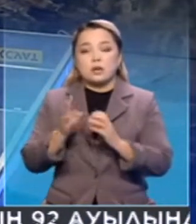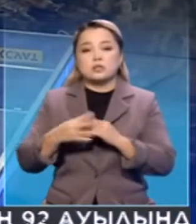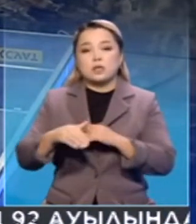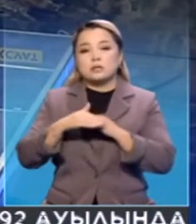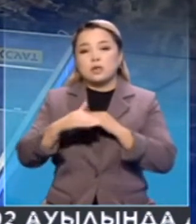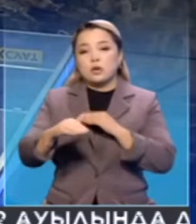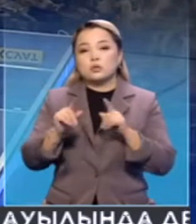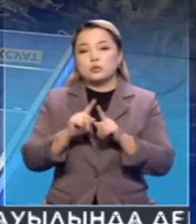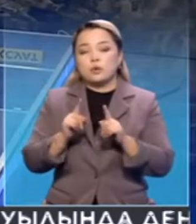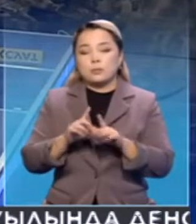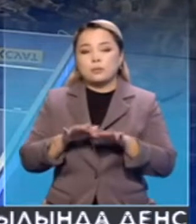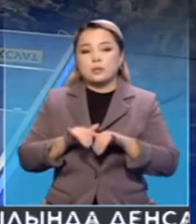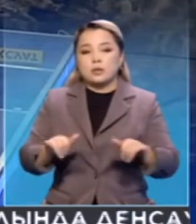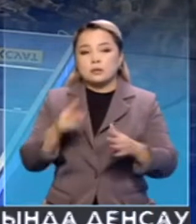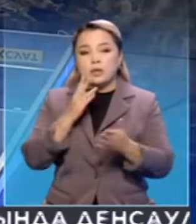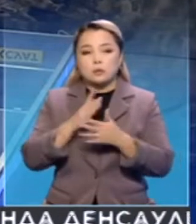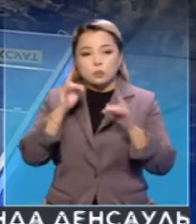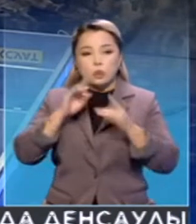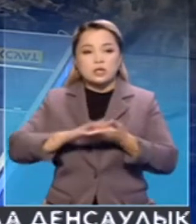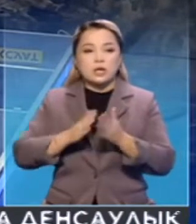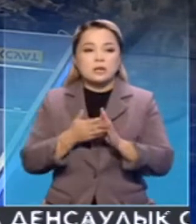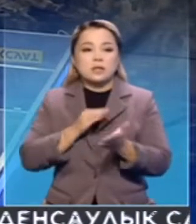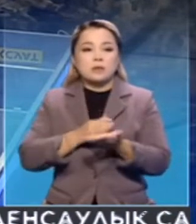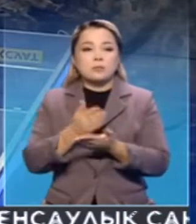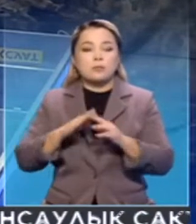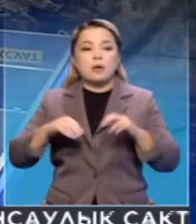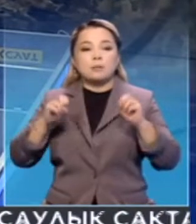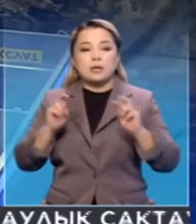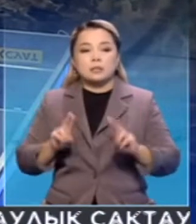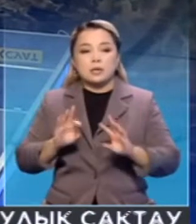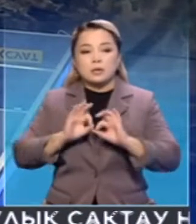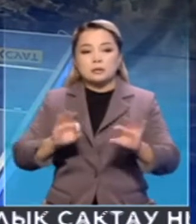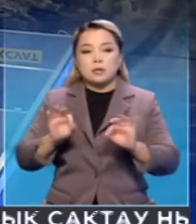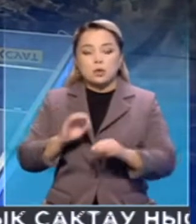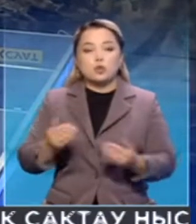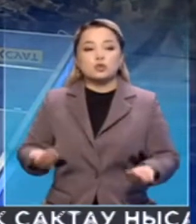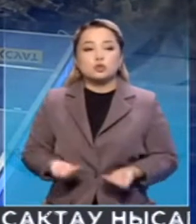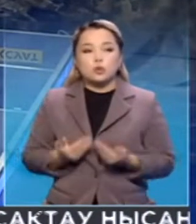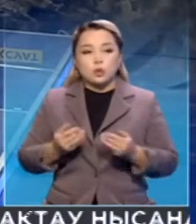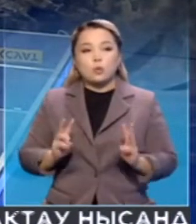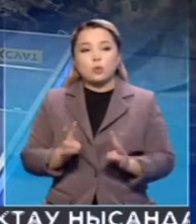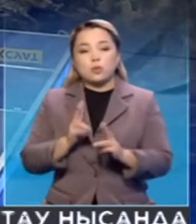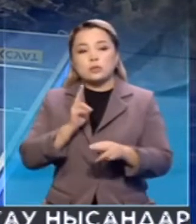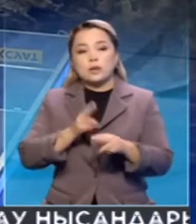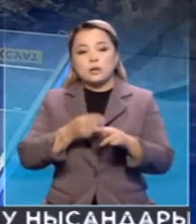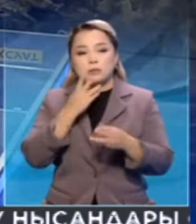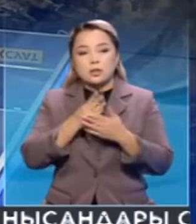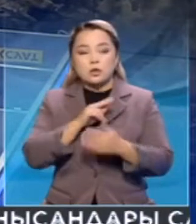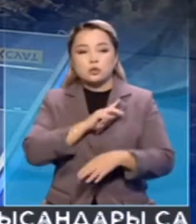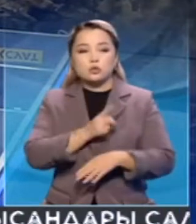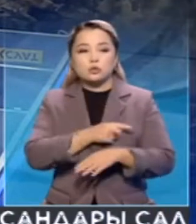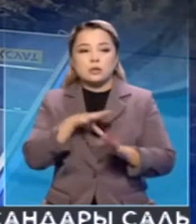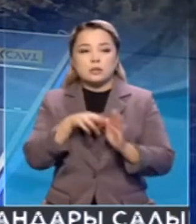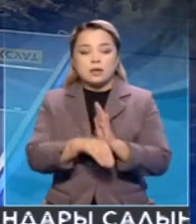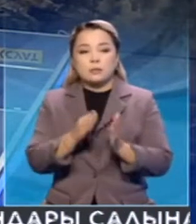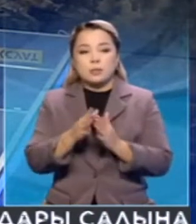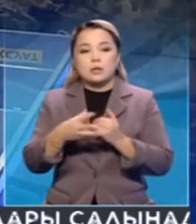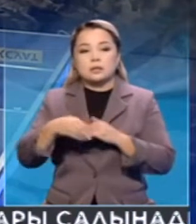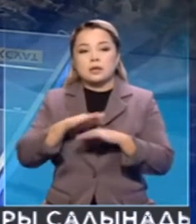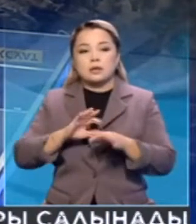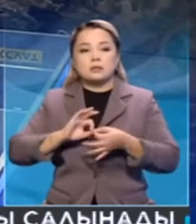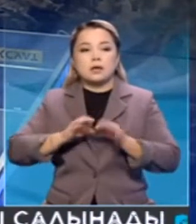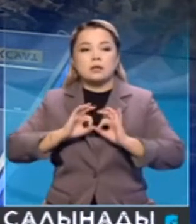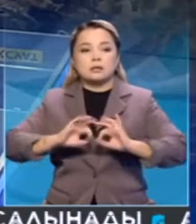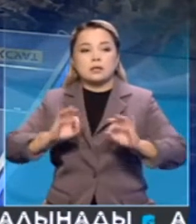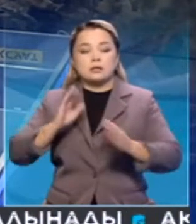мен шабындық жерлерді шарпыған төтенше жағдайлар қызметінің мамандарымен қатар тұрғындарды өртті ауыздықтауға күш салуда. Өңірдегі тілшіміз